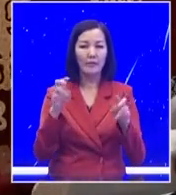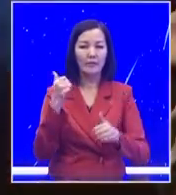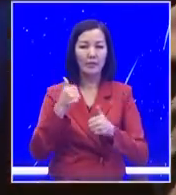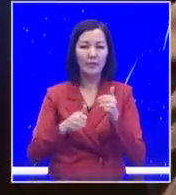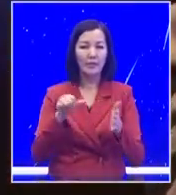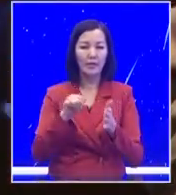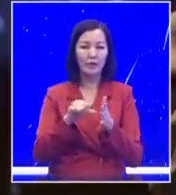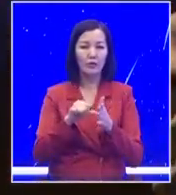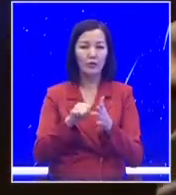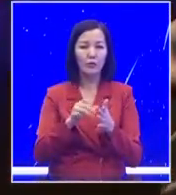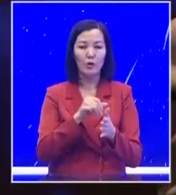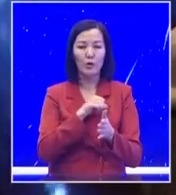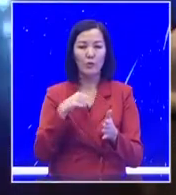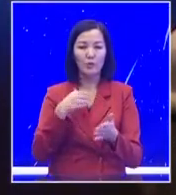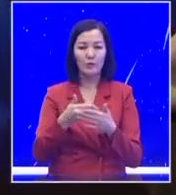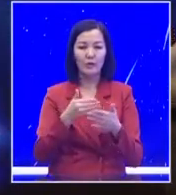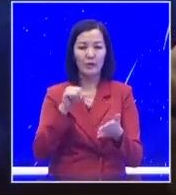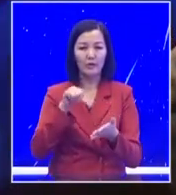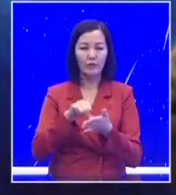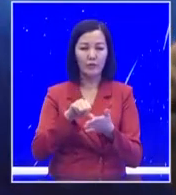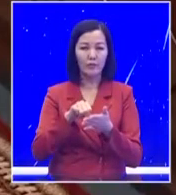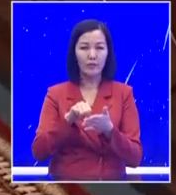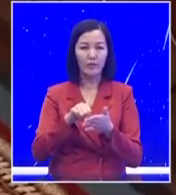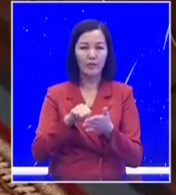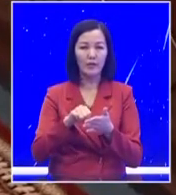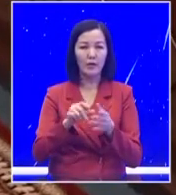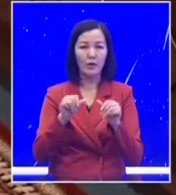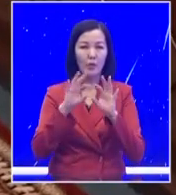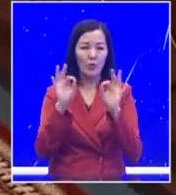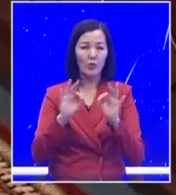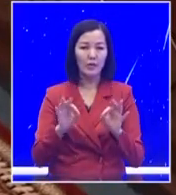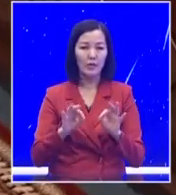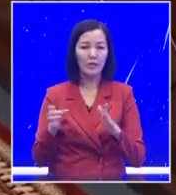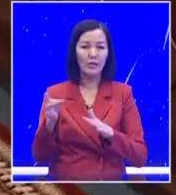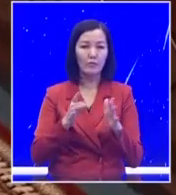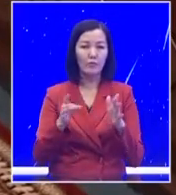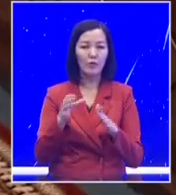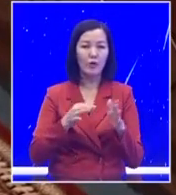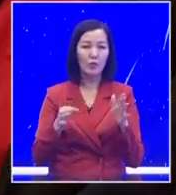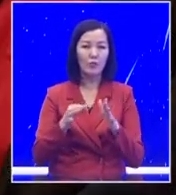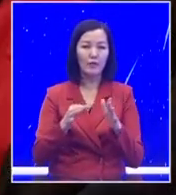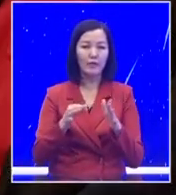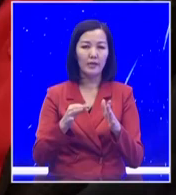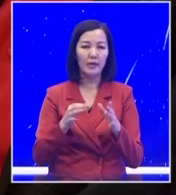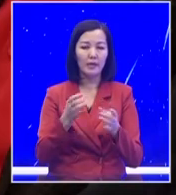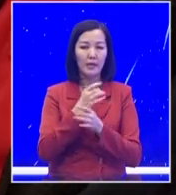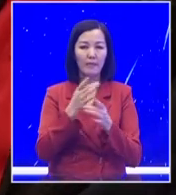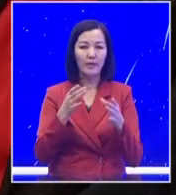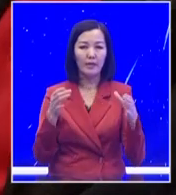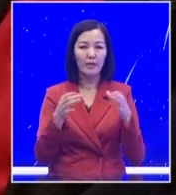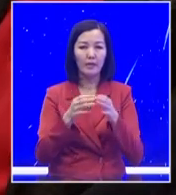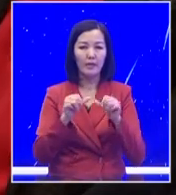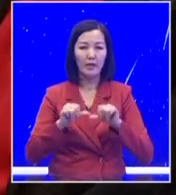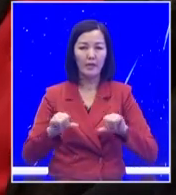түсіп, көпшілік алдында өнерлерін паш етті. Қатысушылардың өнерін облыс және республиканың еңбек сіңірген мәдениет қайраткерлерінен құралған